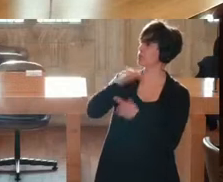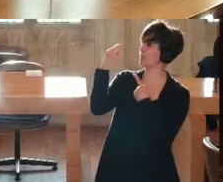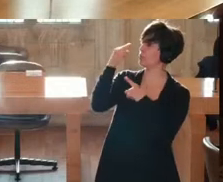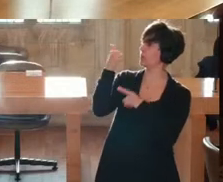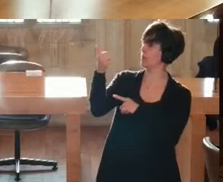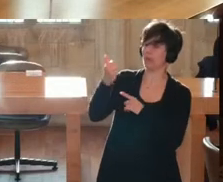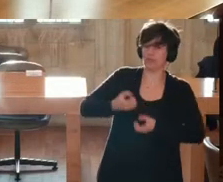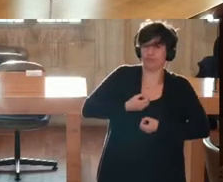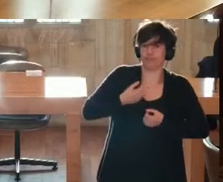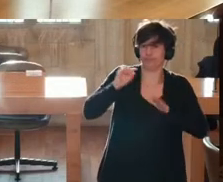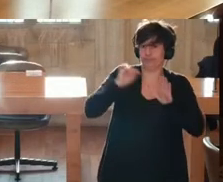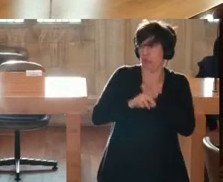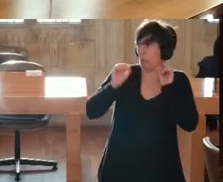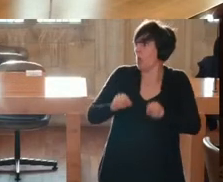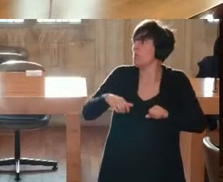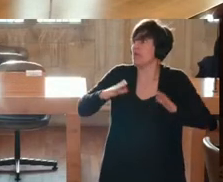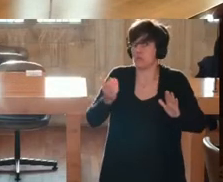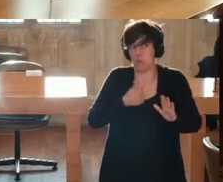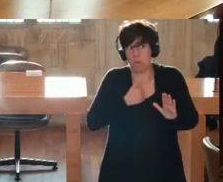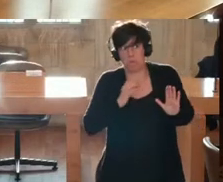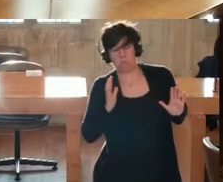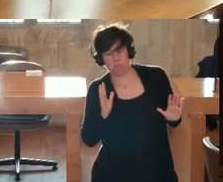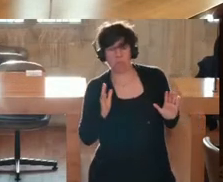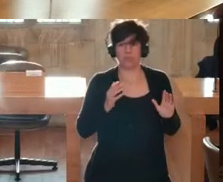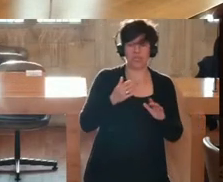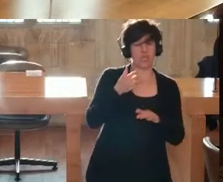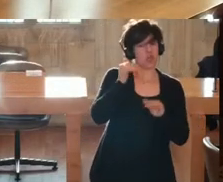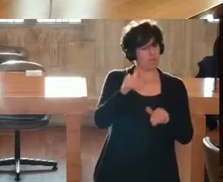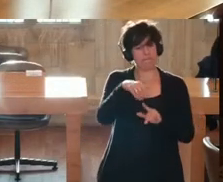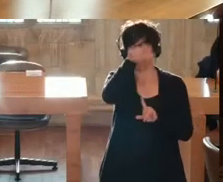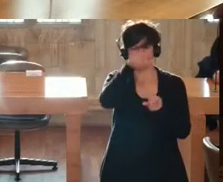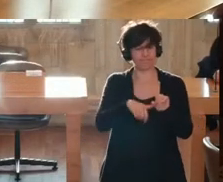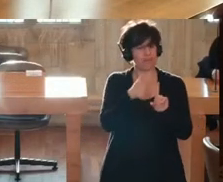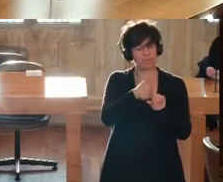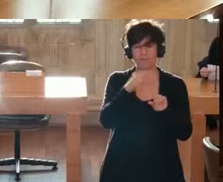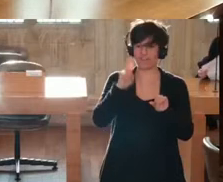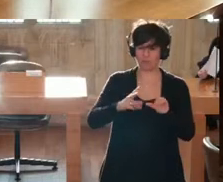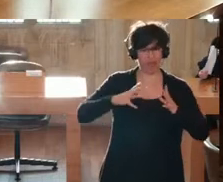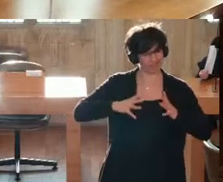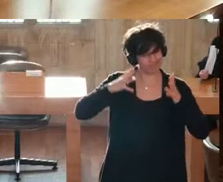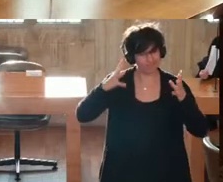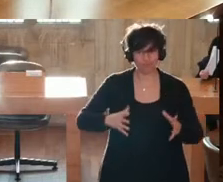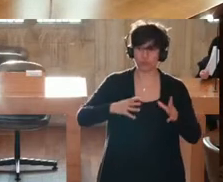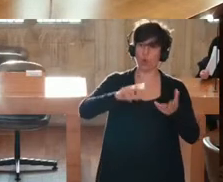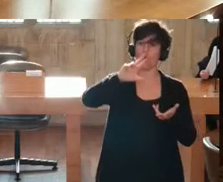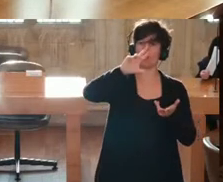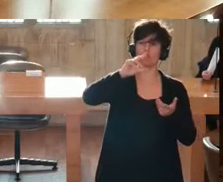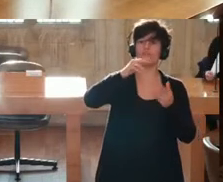cas, effectivement, elle était une cheville ouvrière très active de ce jumelage.